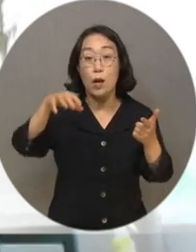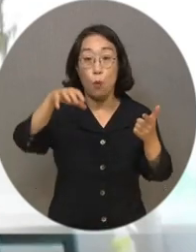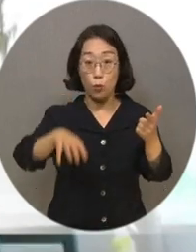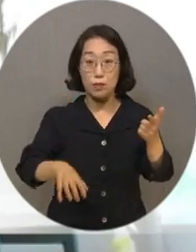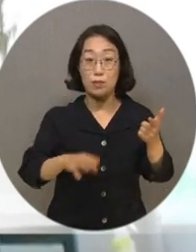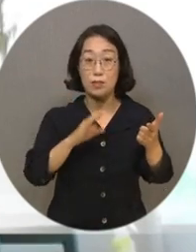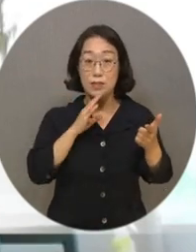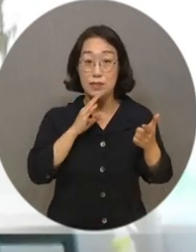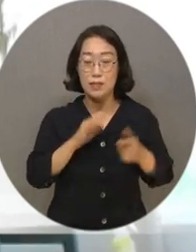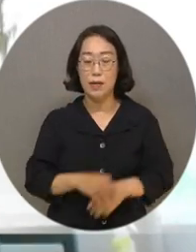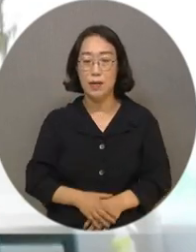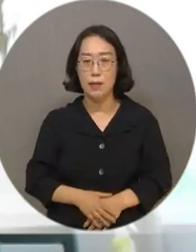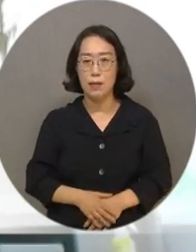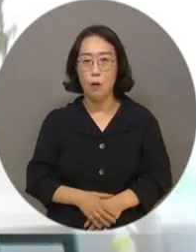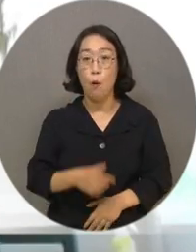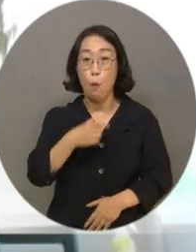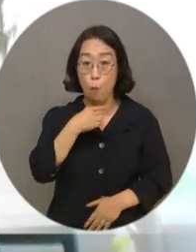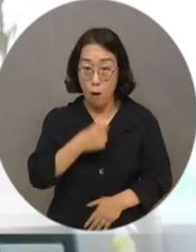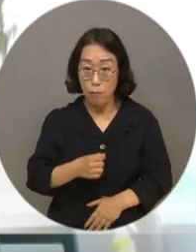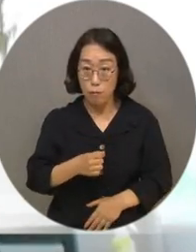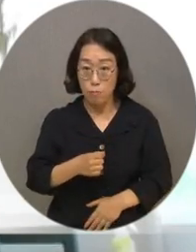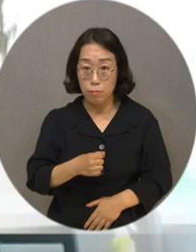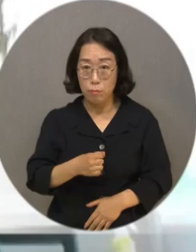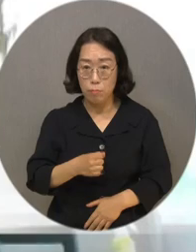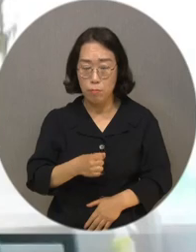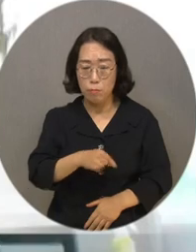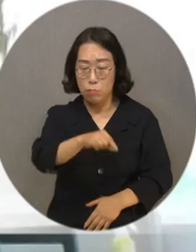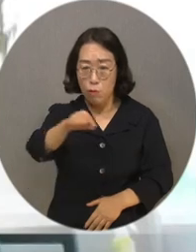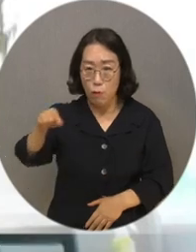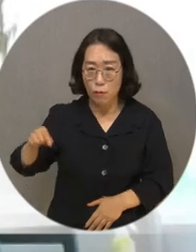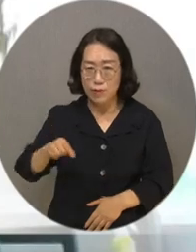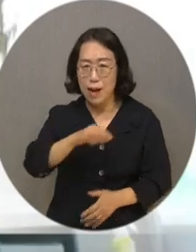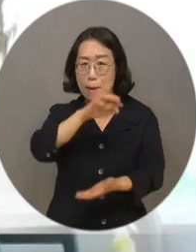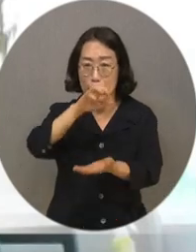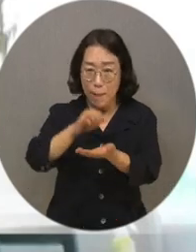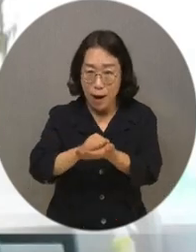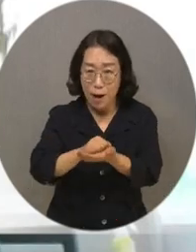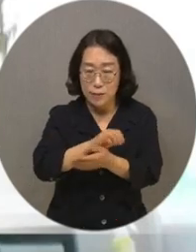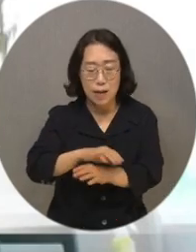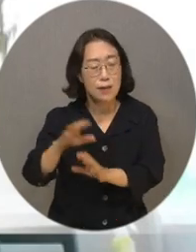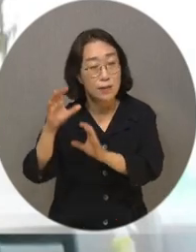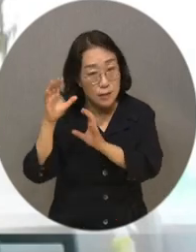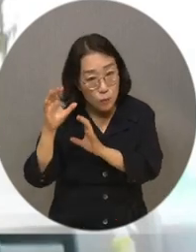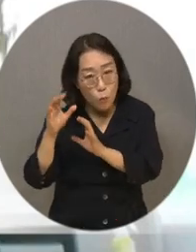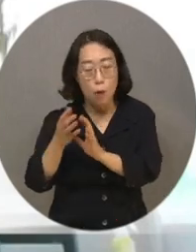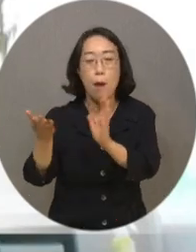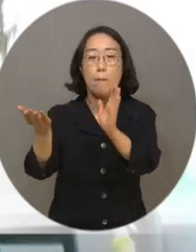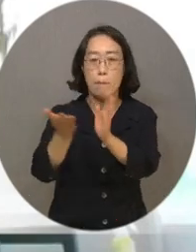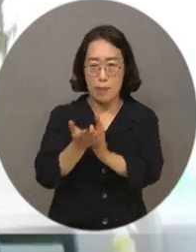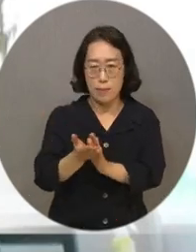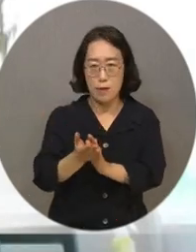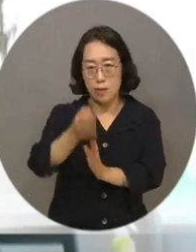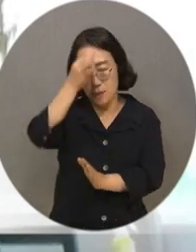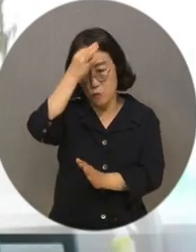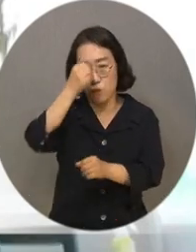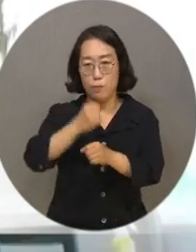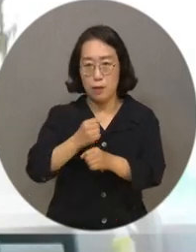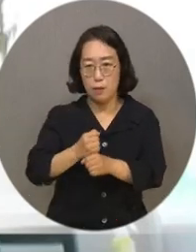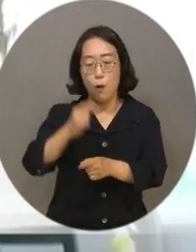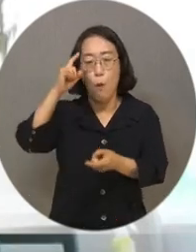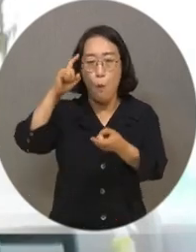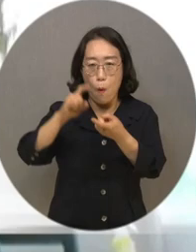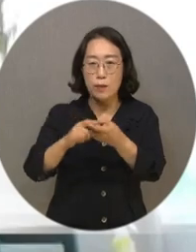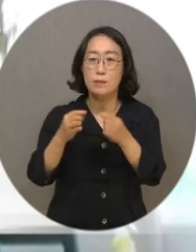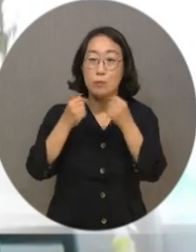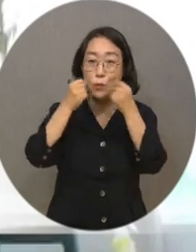어떤 이제 목소리, 수요 이런 것들을 잘 파악하고 현장에 정말 도움이 되는 기술을 만들려고 하는 관심과